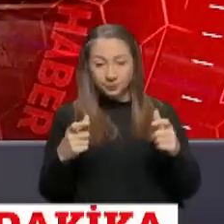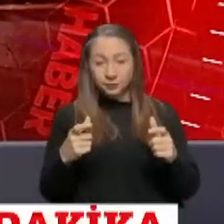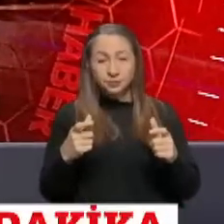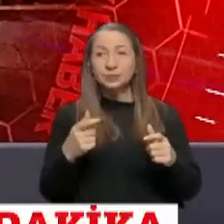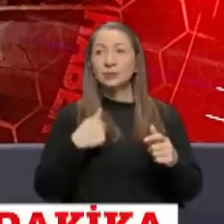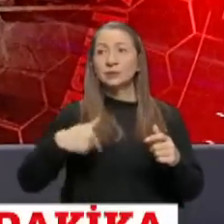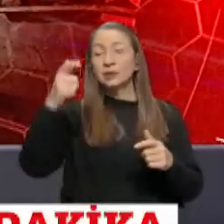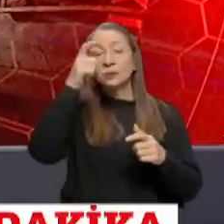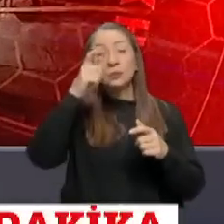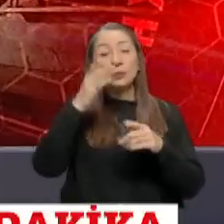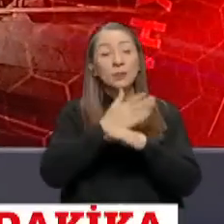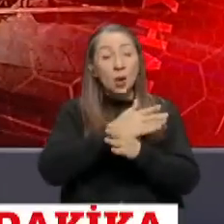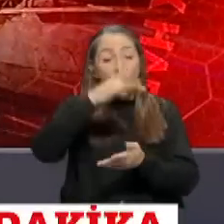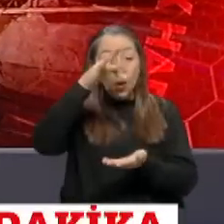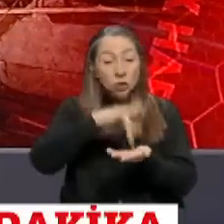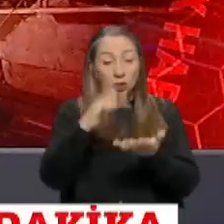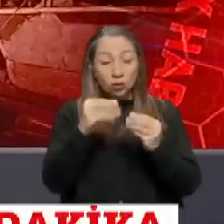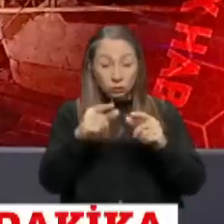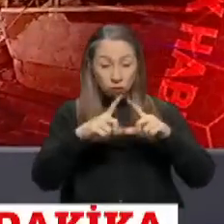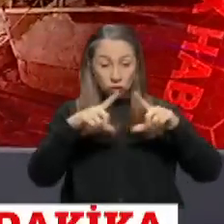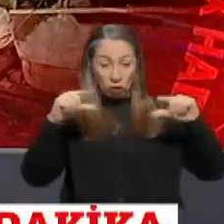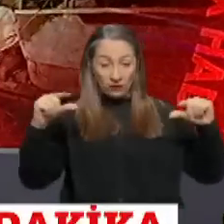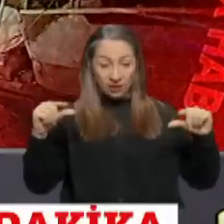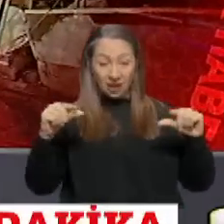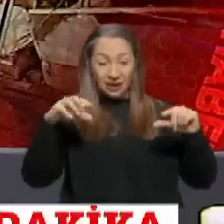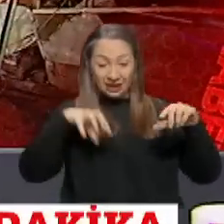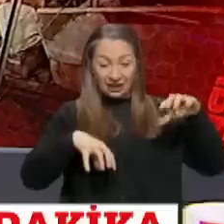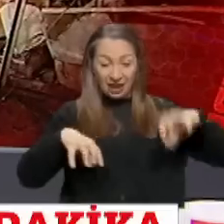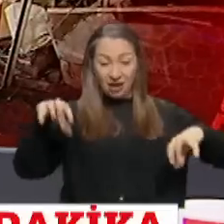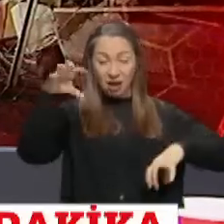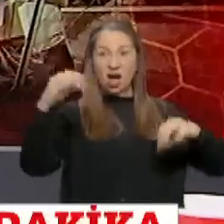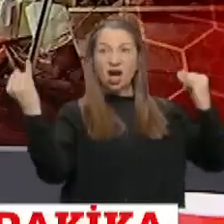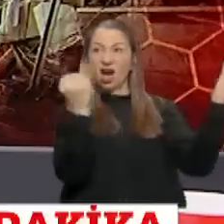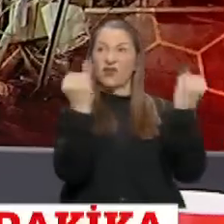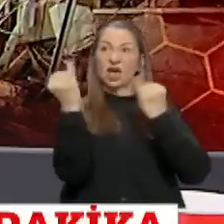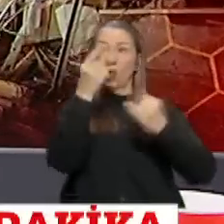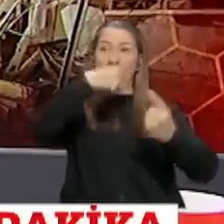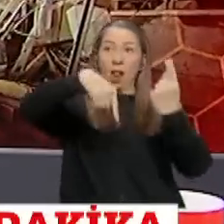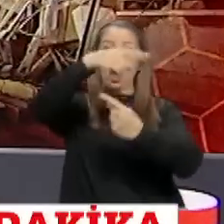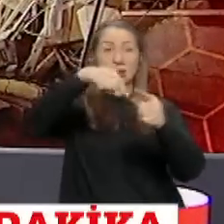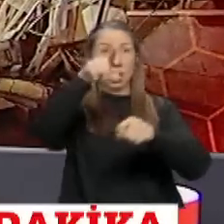bizim memleketimizin ortasında bulunduğu bu coğrafyada kıtalar kavga ediyor aralarında.